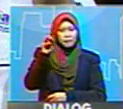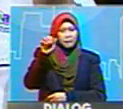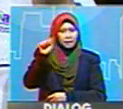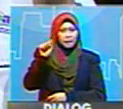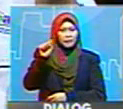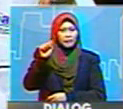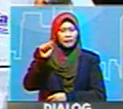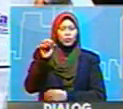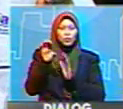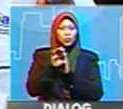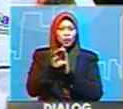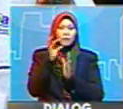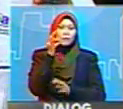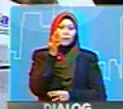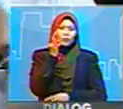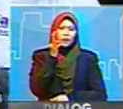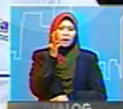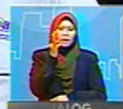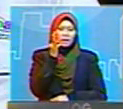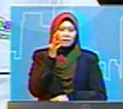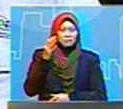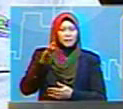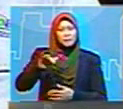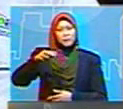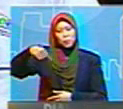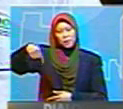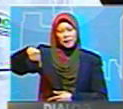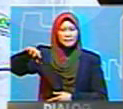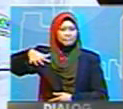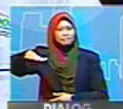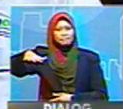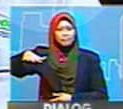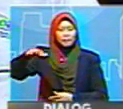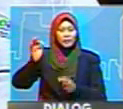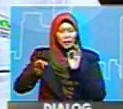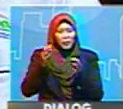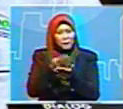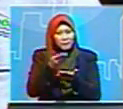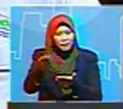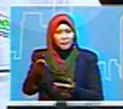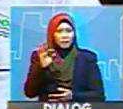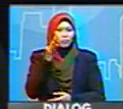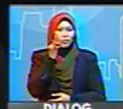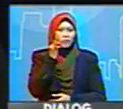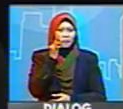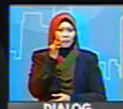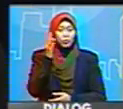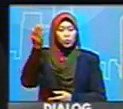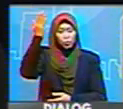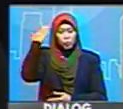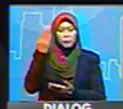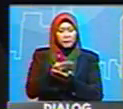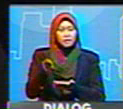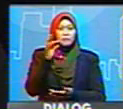misalnya buah-buahan yang tak berapa kualiti kalau mereka beli buah dulunya mereka beli buah